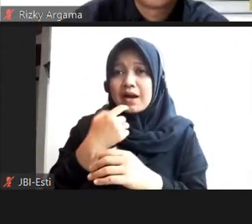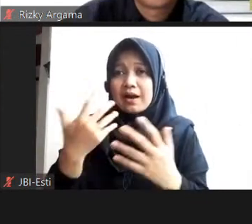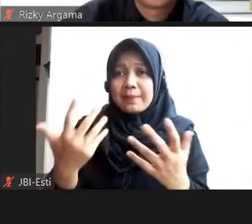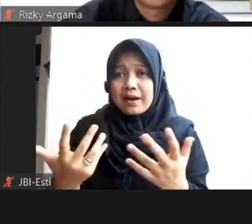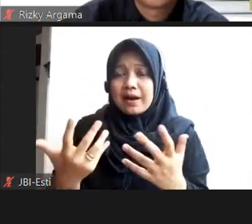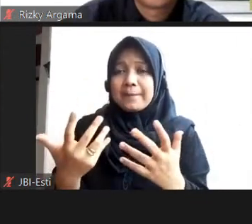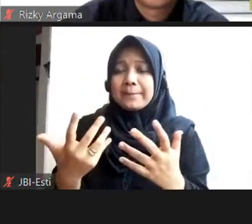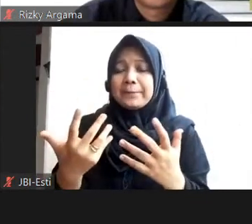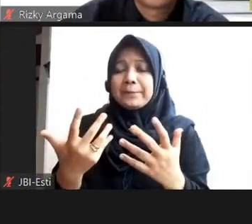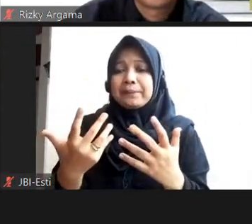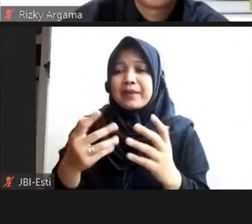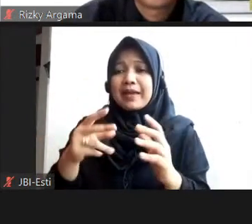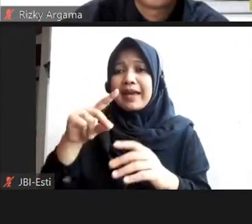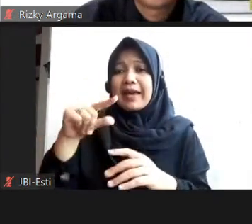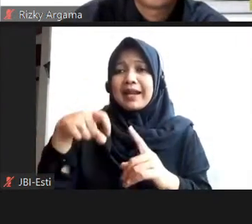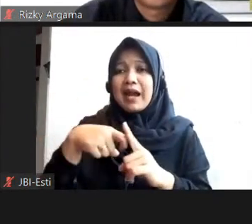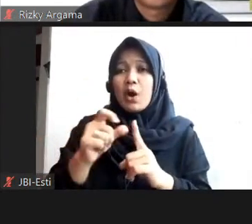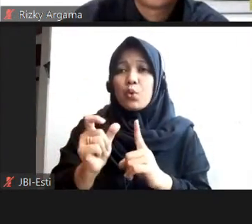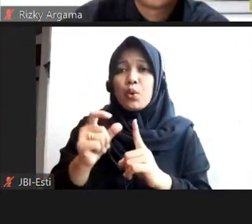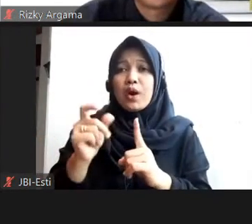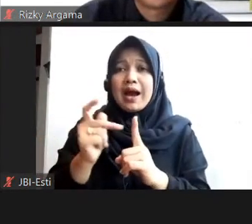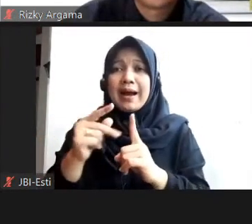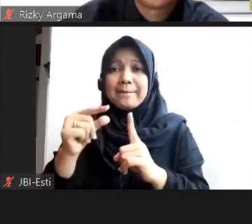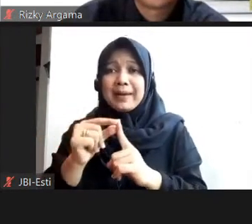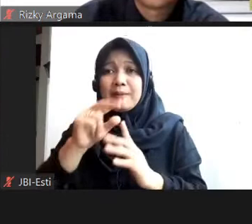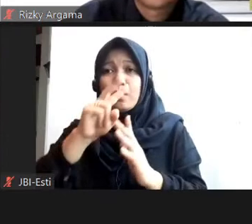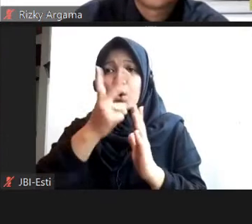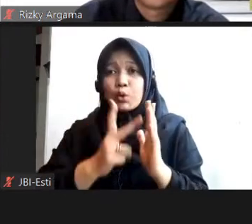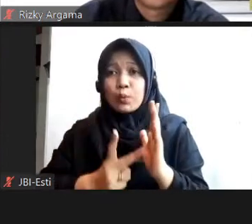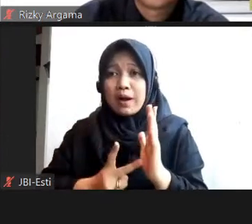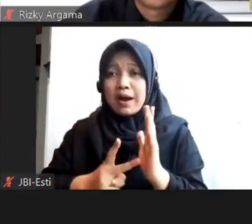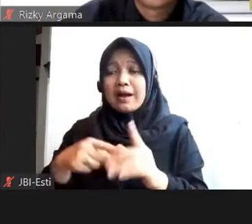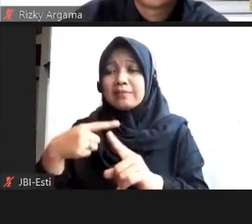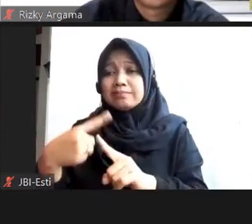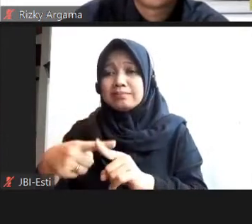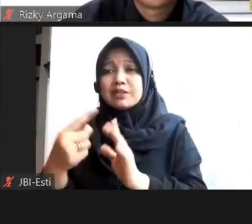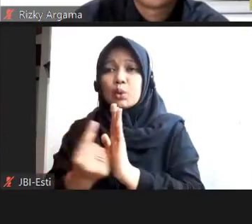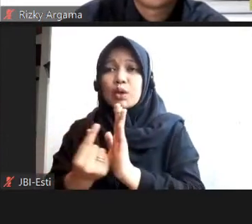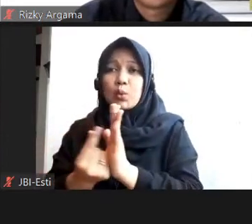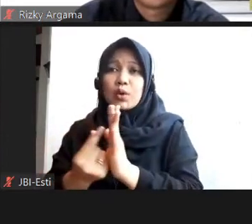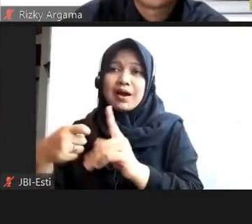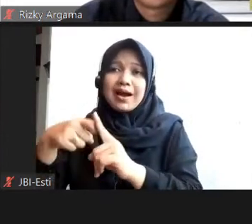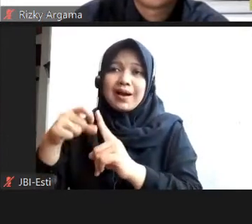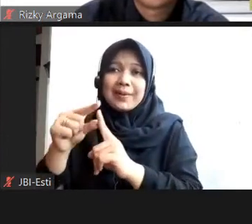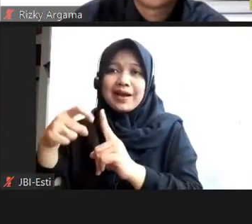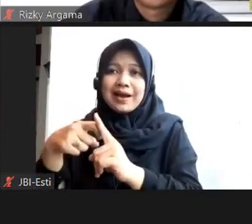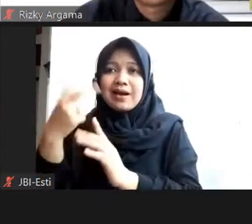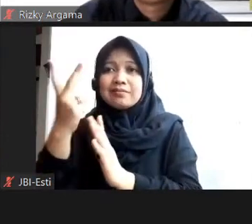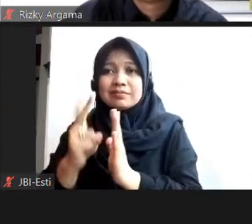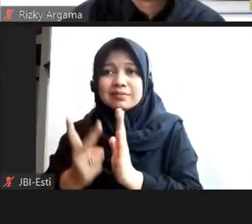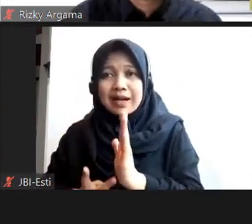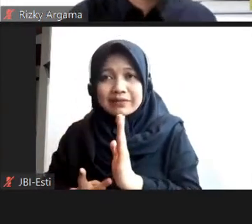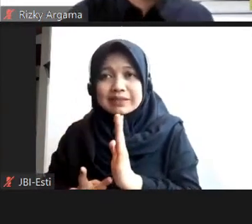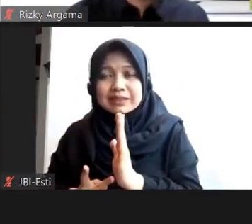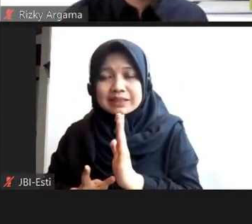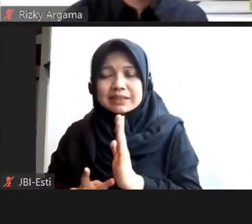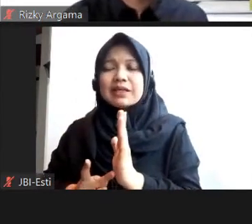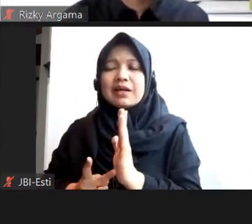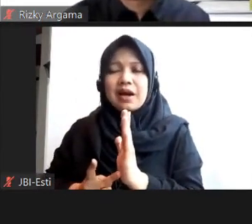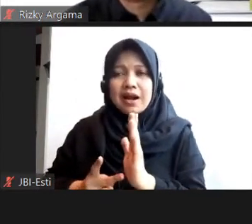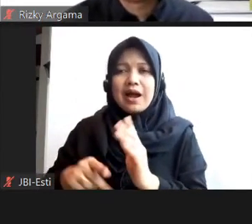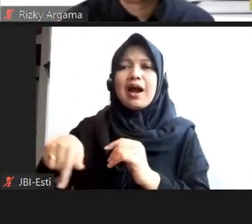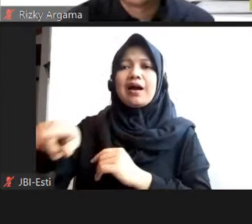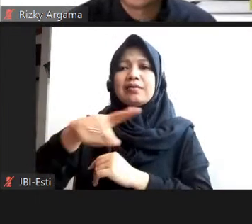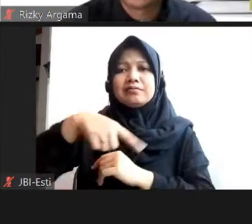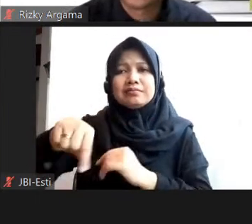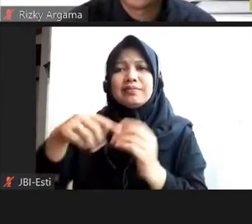pengubahan terkait RKUHP dan juga Undang-Undang KPK yang memang kemudian mendapat penolakan besar dari